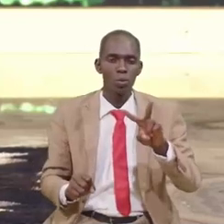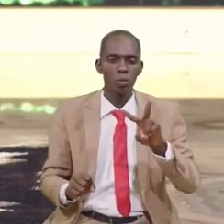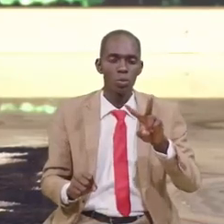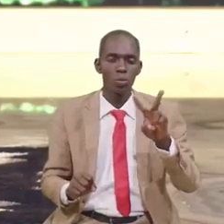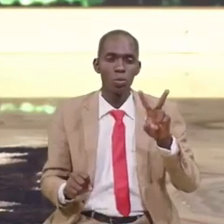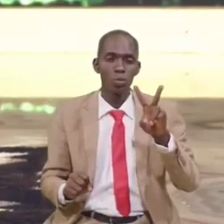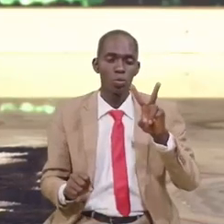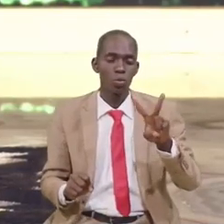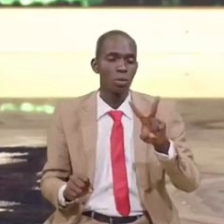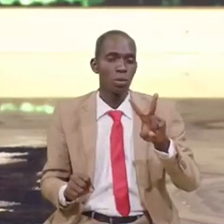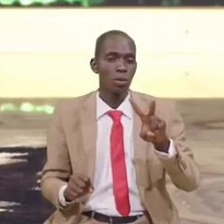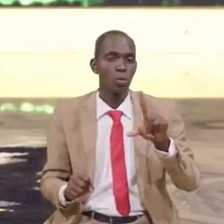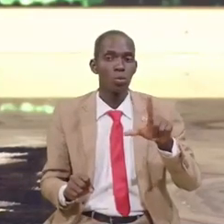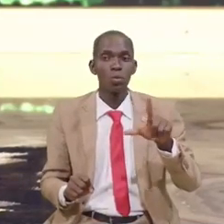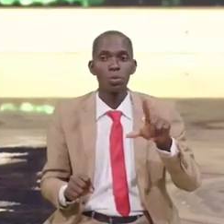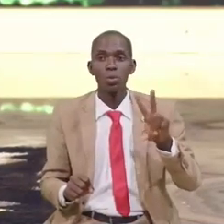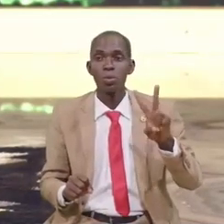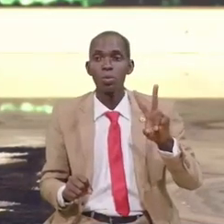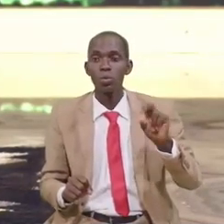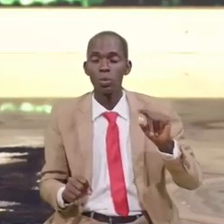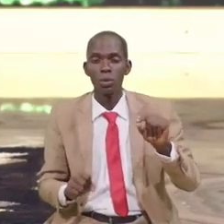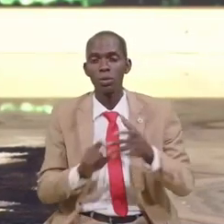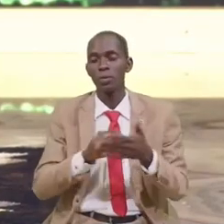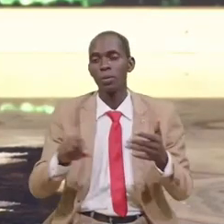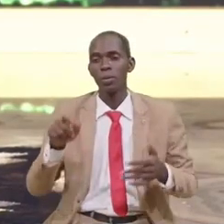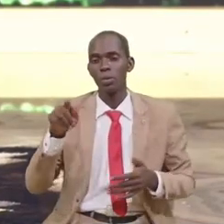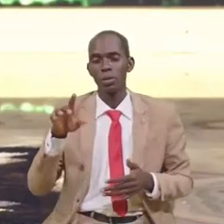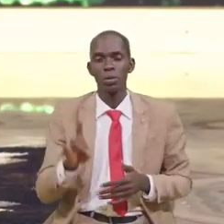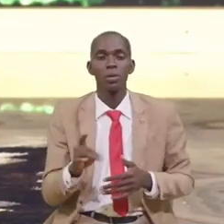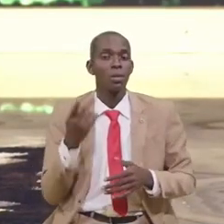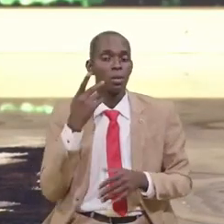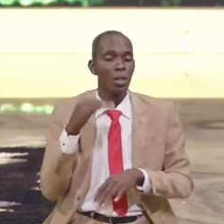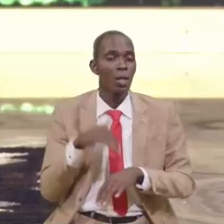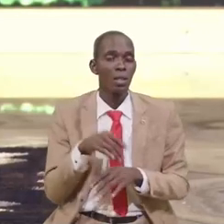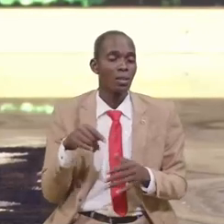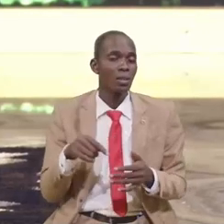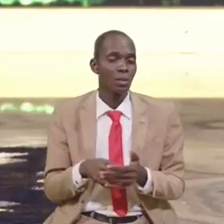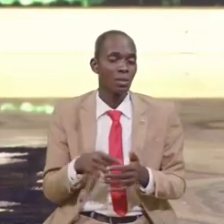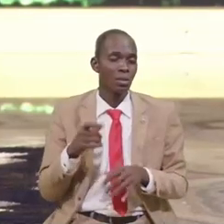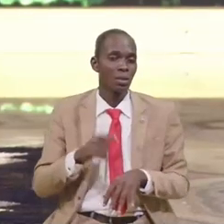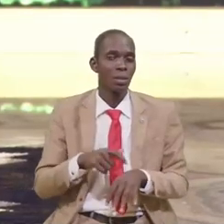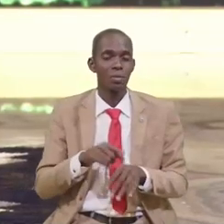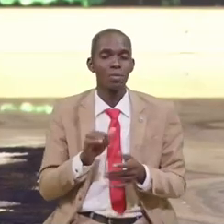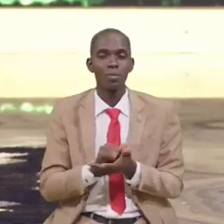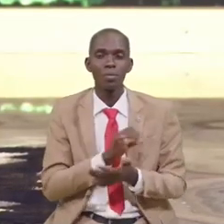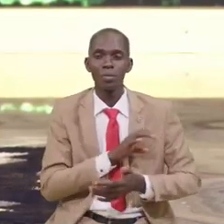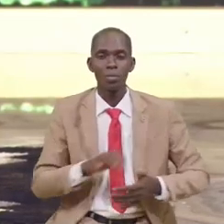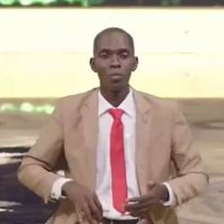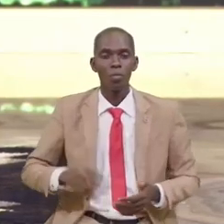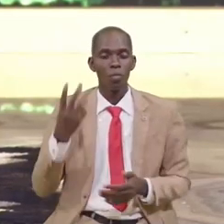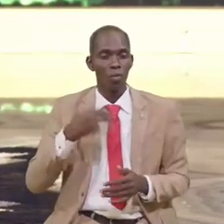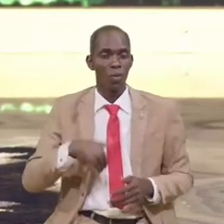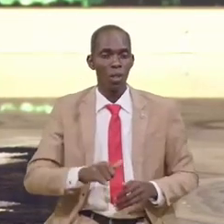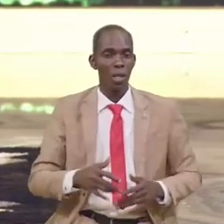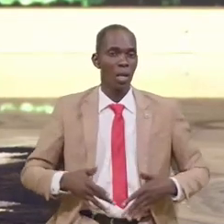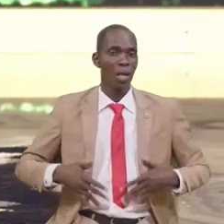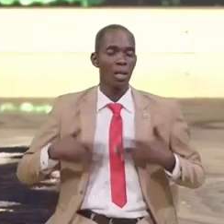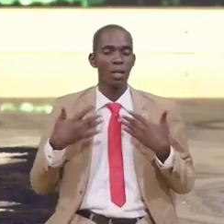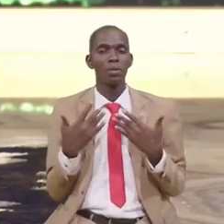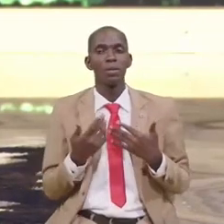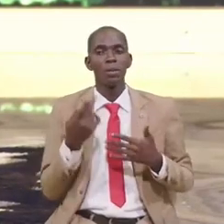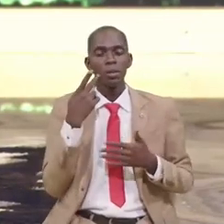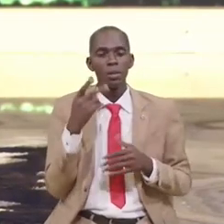Acte 8, 28. Comme cela était à l'époque de Christ, ainsi en est-il après qu'il